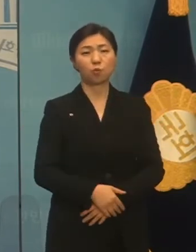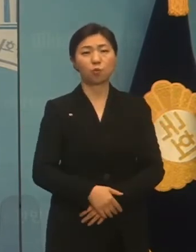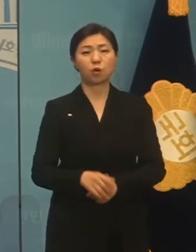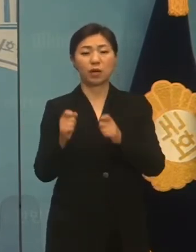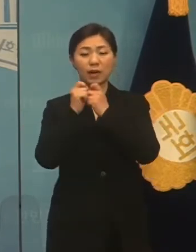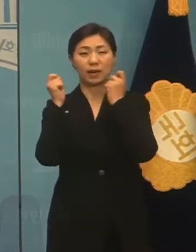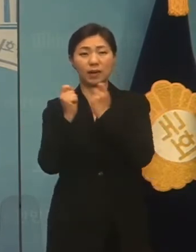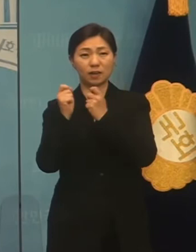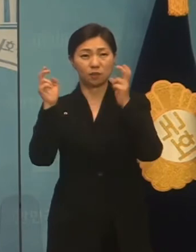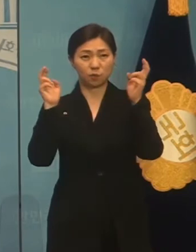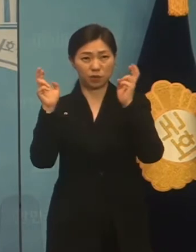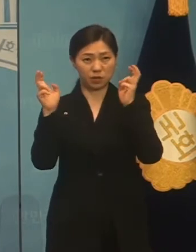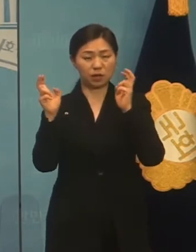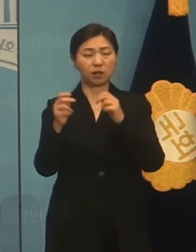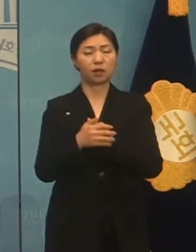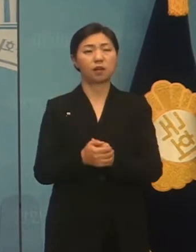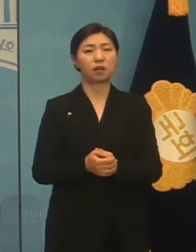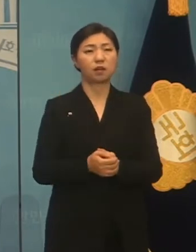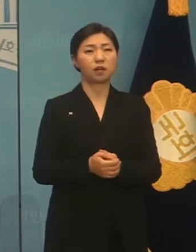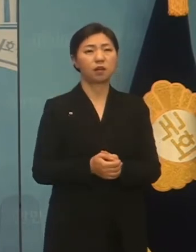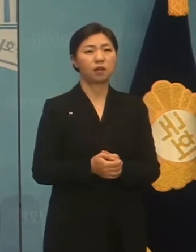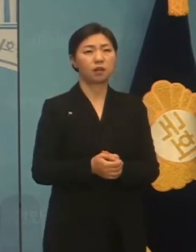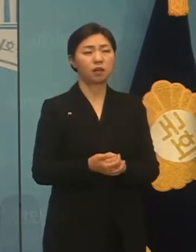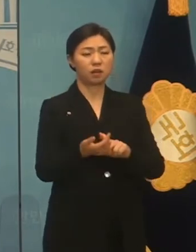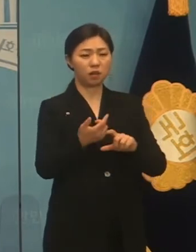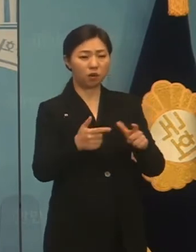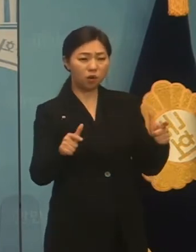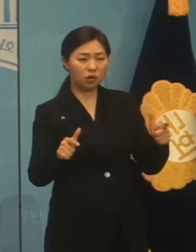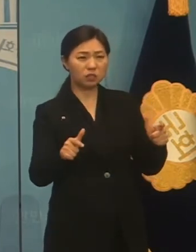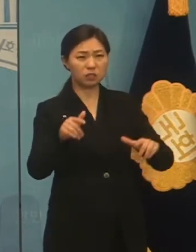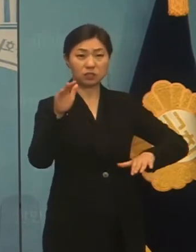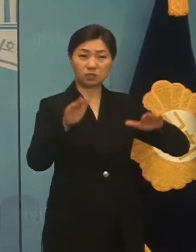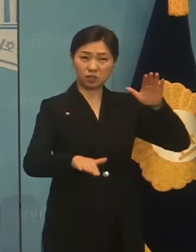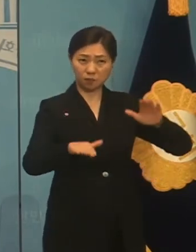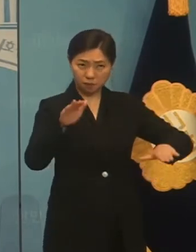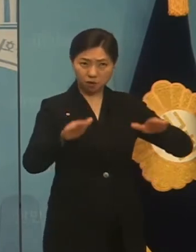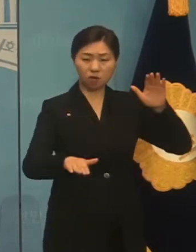민간 등 불합리한 차별을